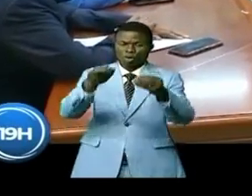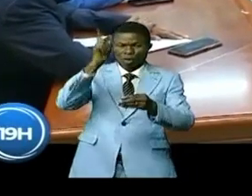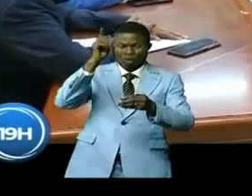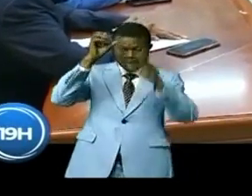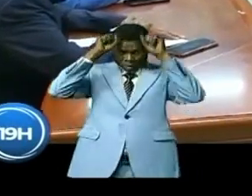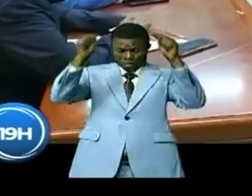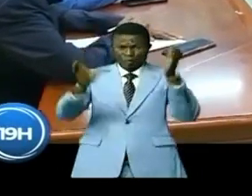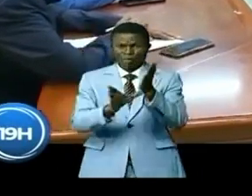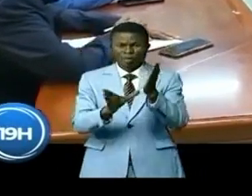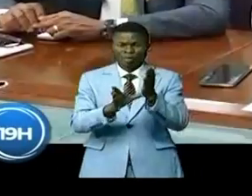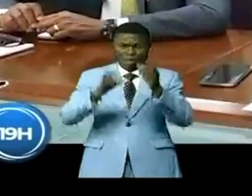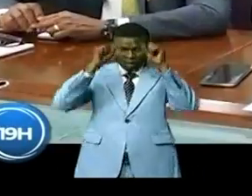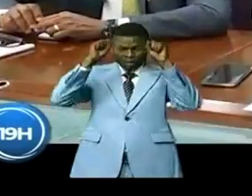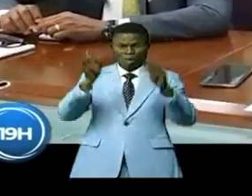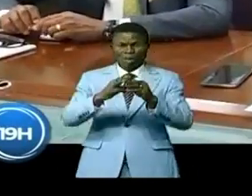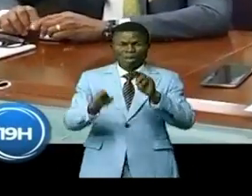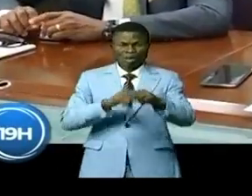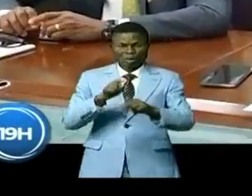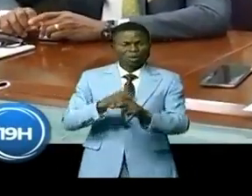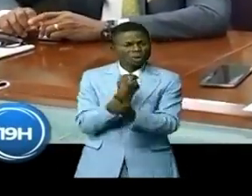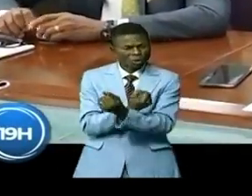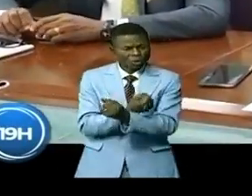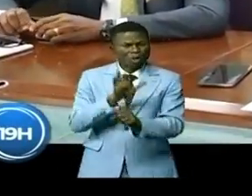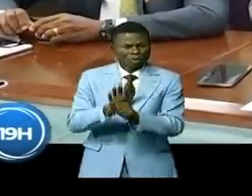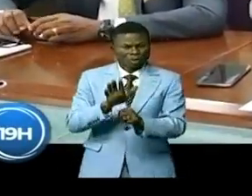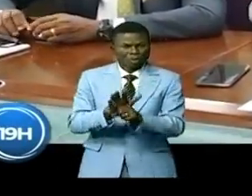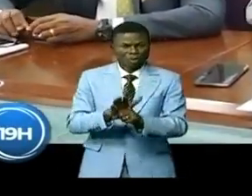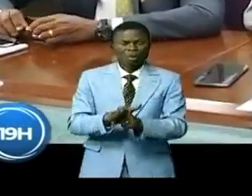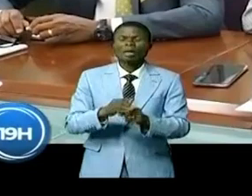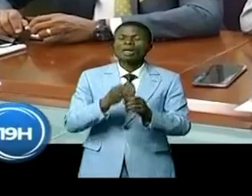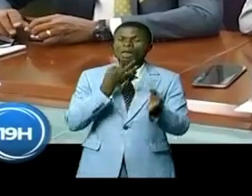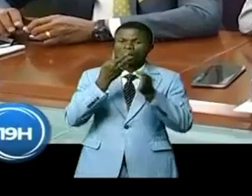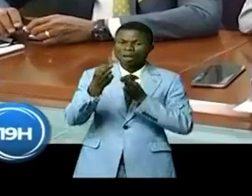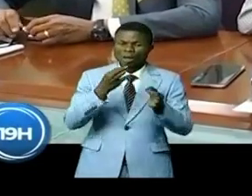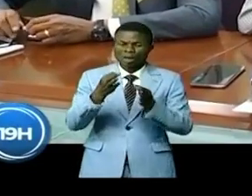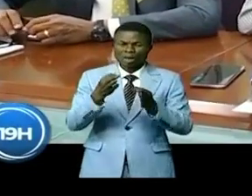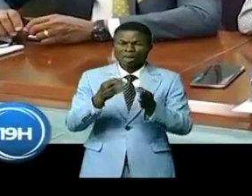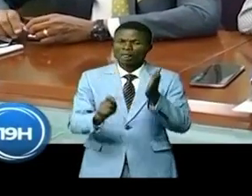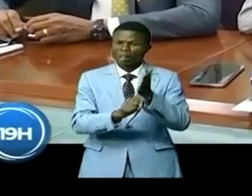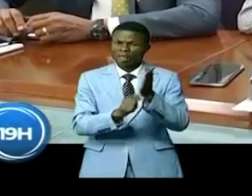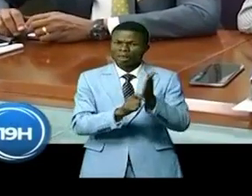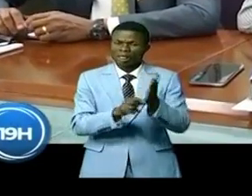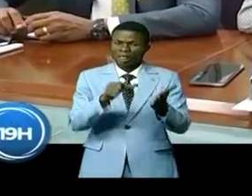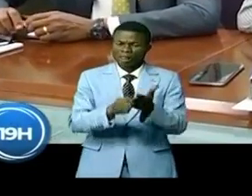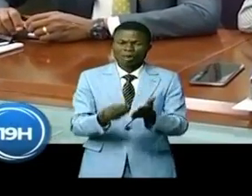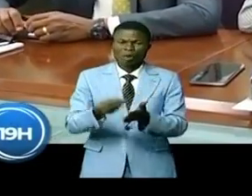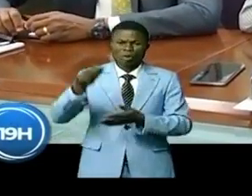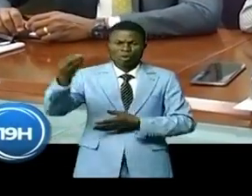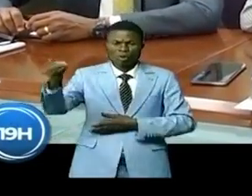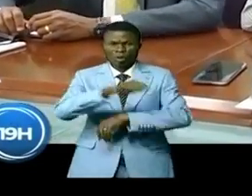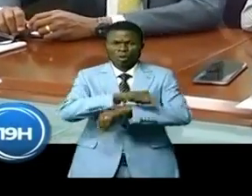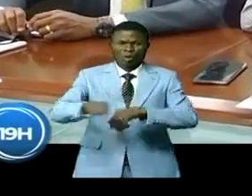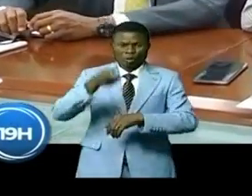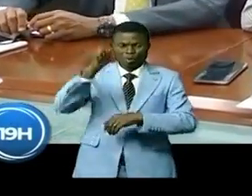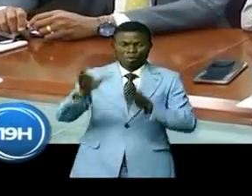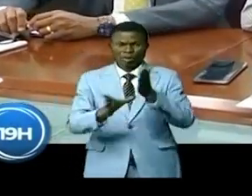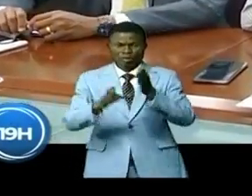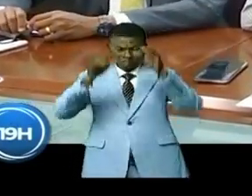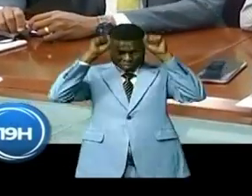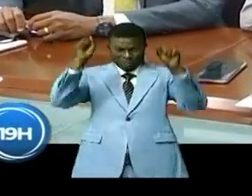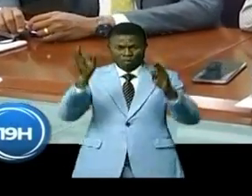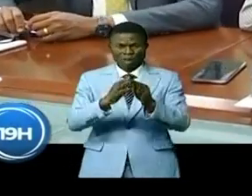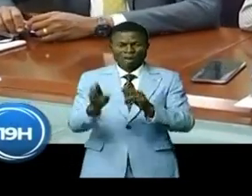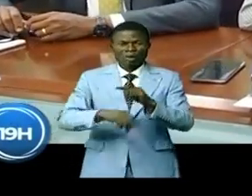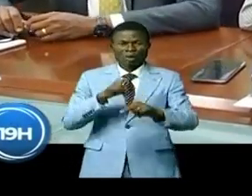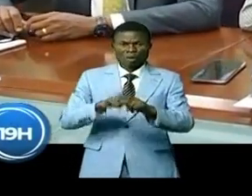l'Assemblée nationale seront de stricte application, tout en soulignant qu'une note technique sera transmise au bureau du premier vice-président de l'Assemblée